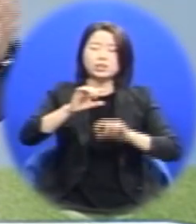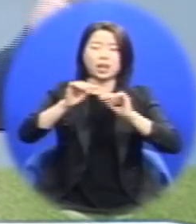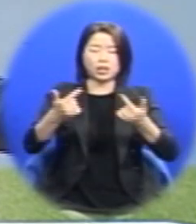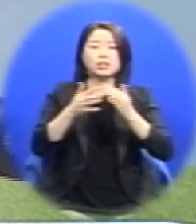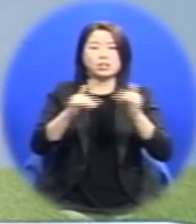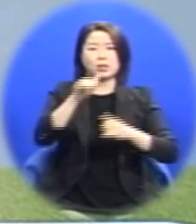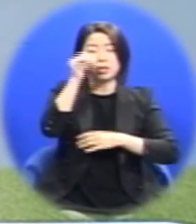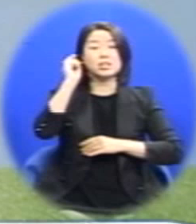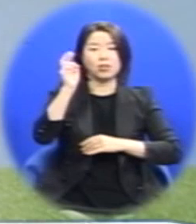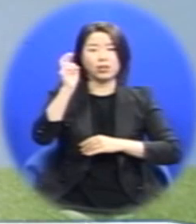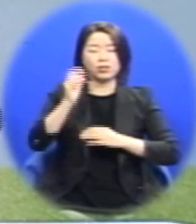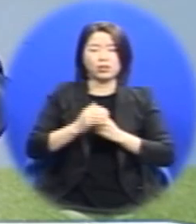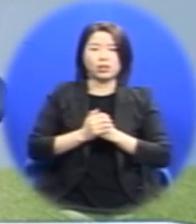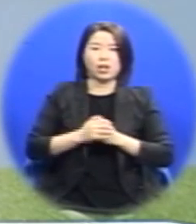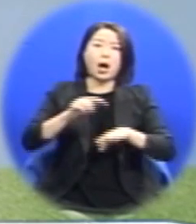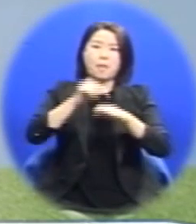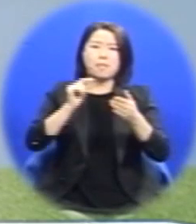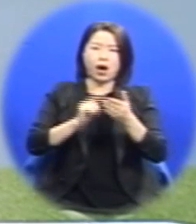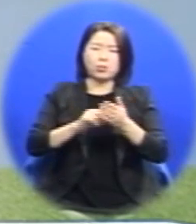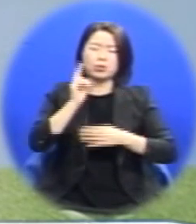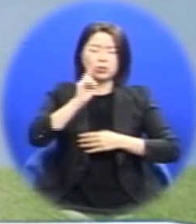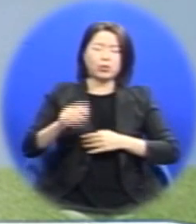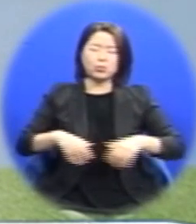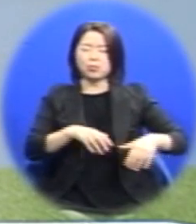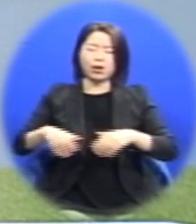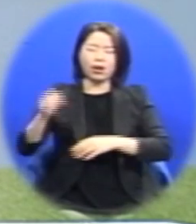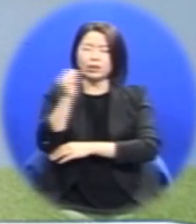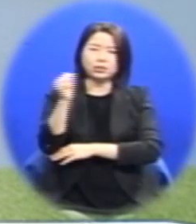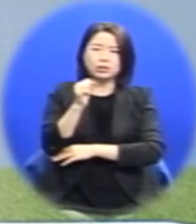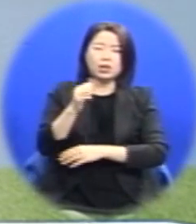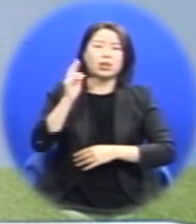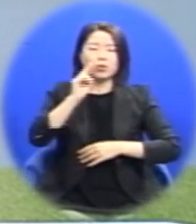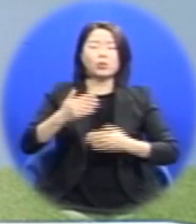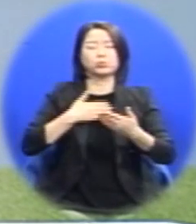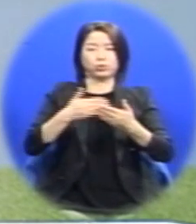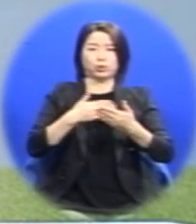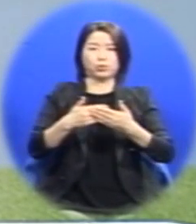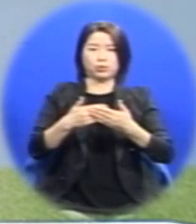분이 있으실 거예요. 마음은 너무 요동치고 너무 두렵고